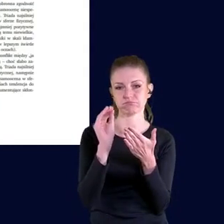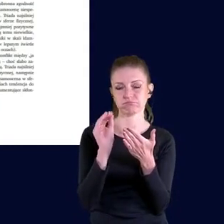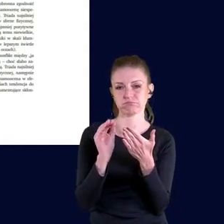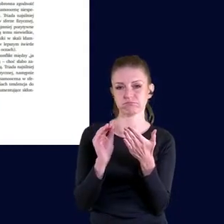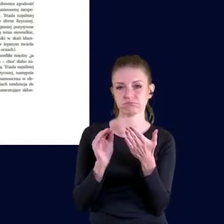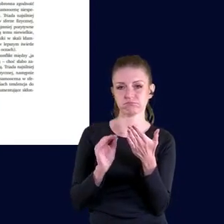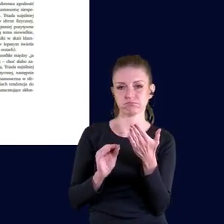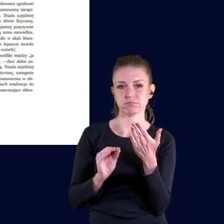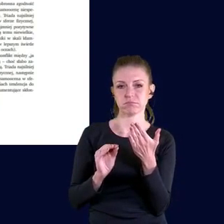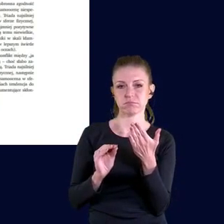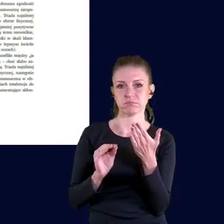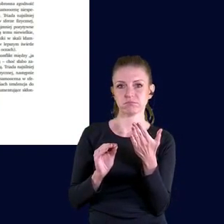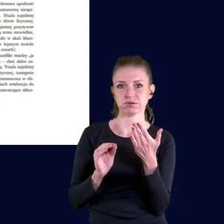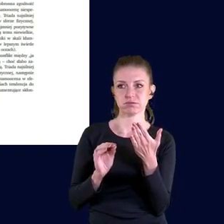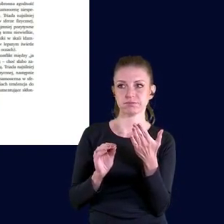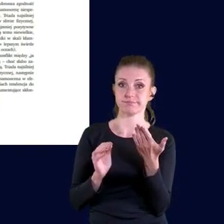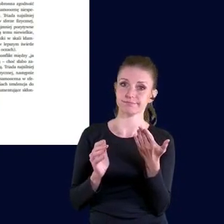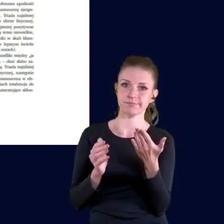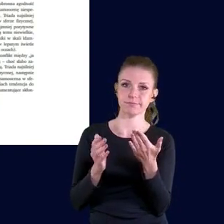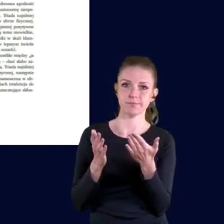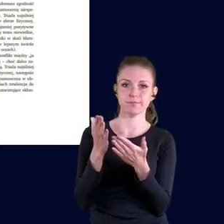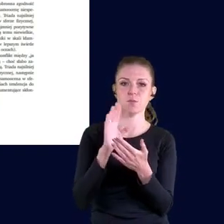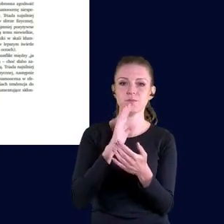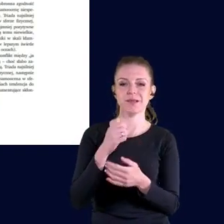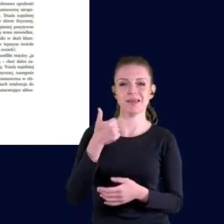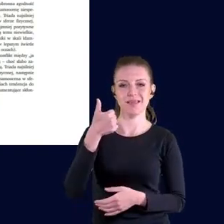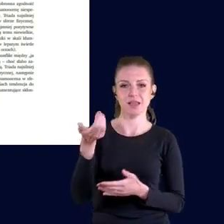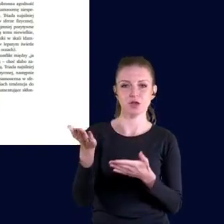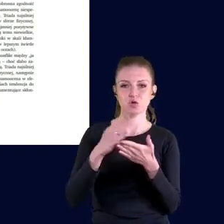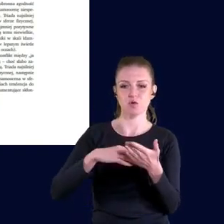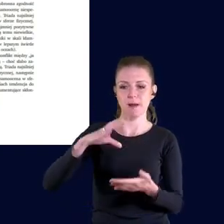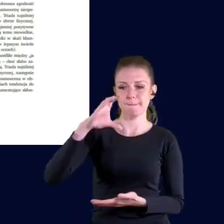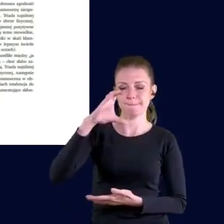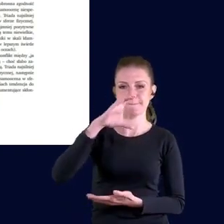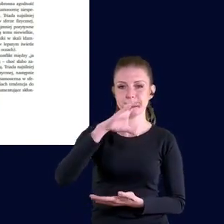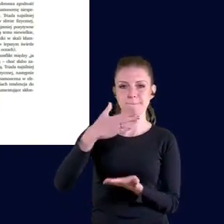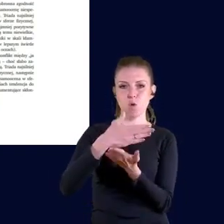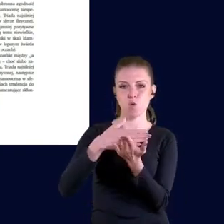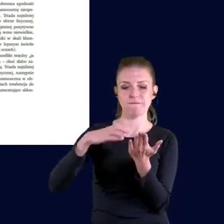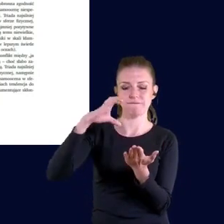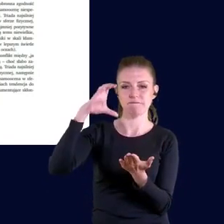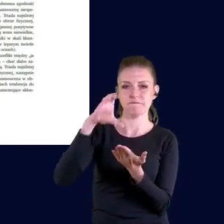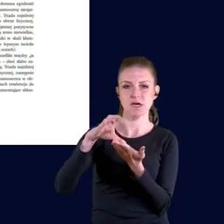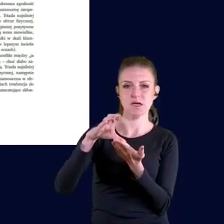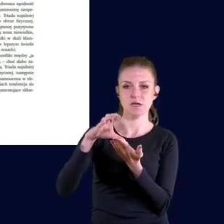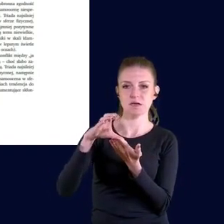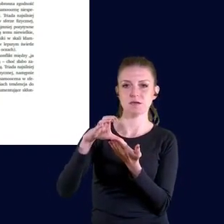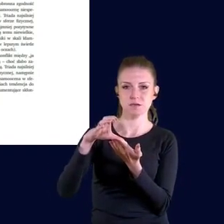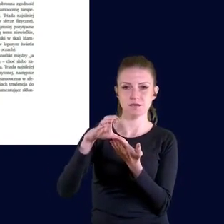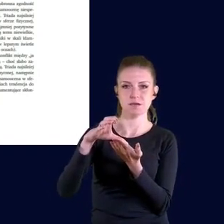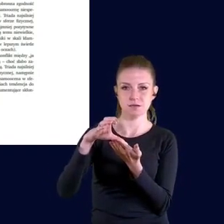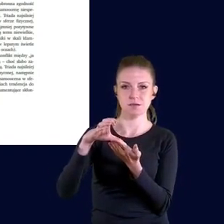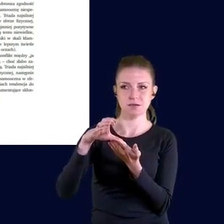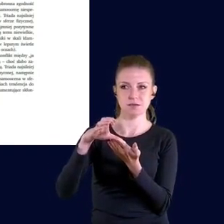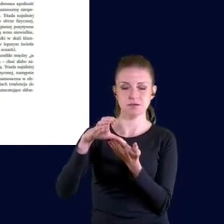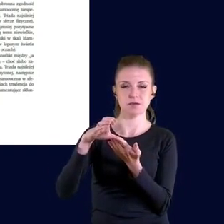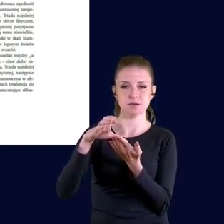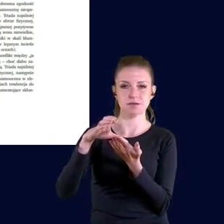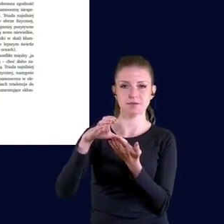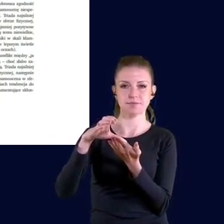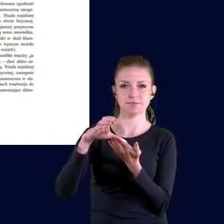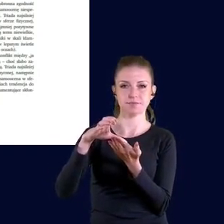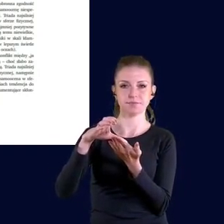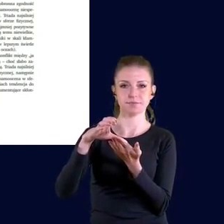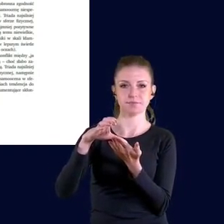zajmują prawie połowę strony jakie to ma znaczenie a no takie że w momencie